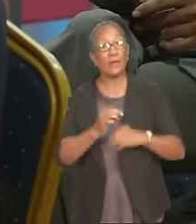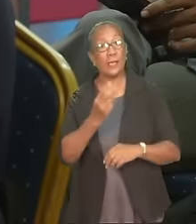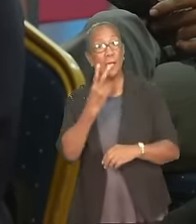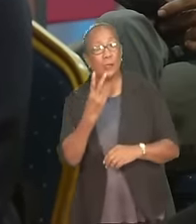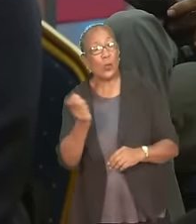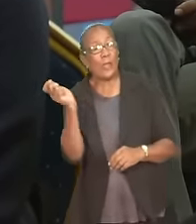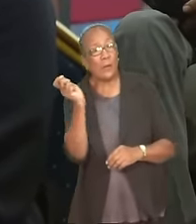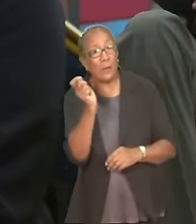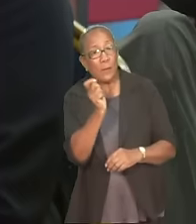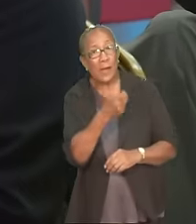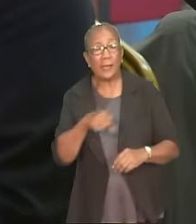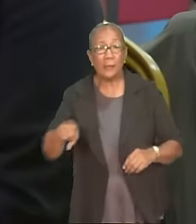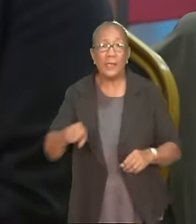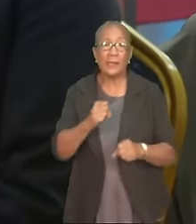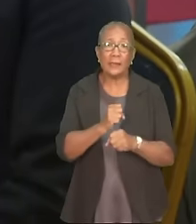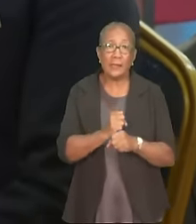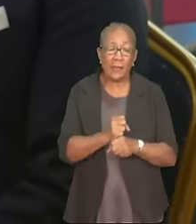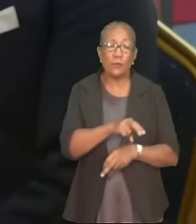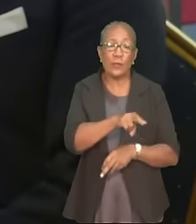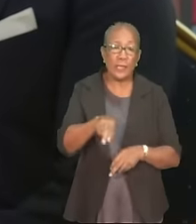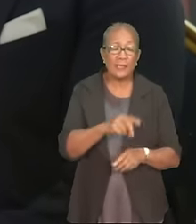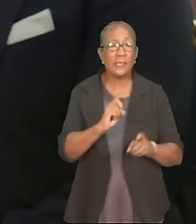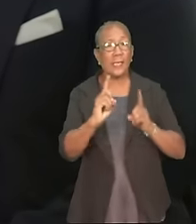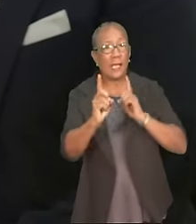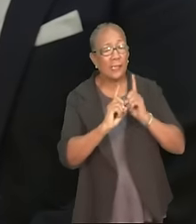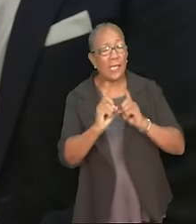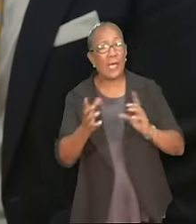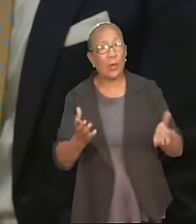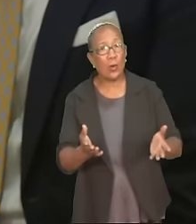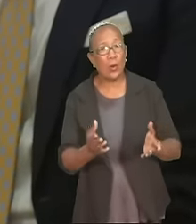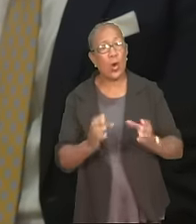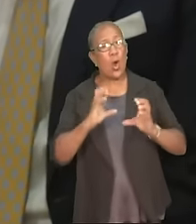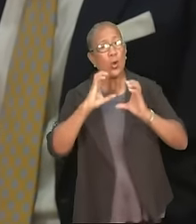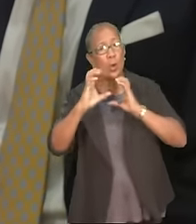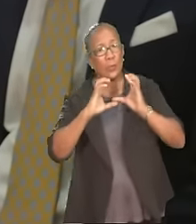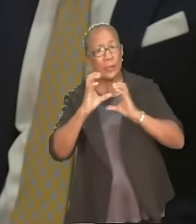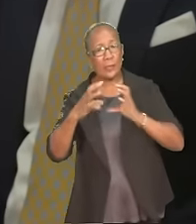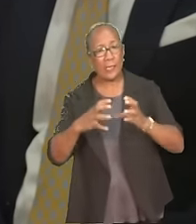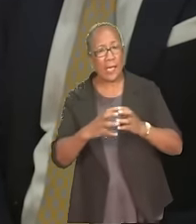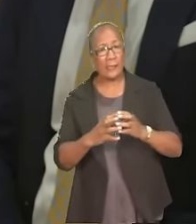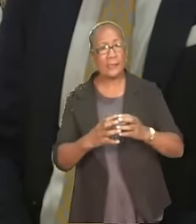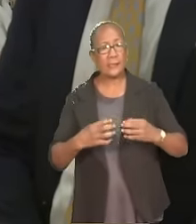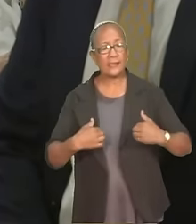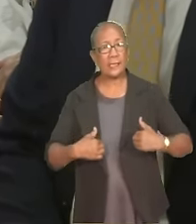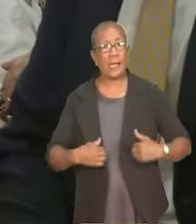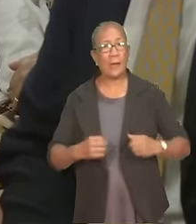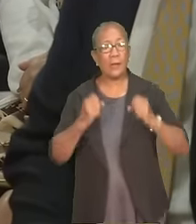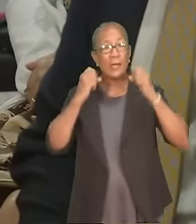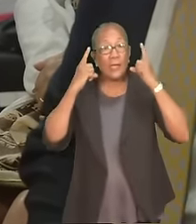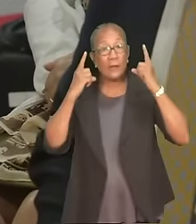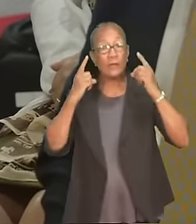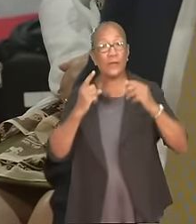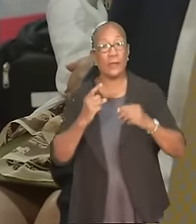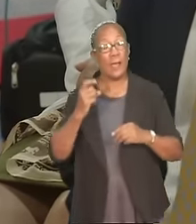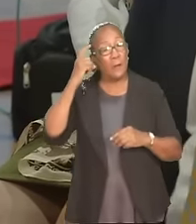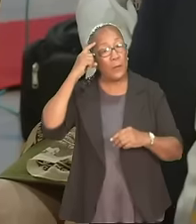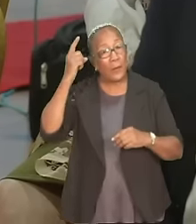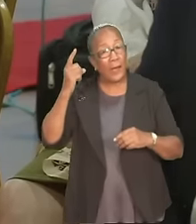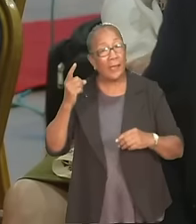2 maanden uitgetrokken voor nationaal dialoog. Blijven communiceren met de samenleving en je plannen bijstellen.